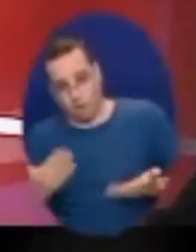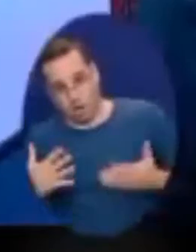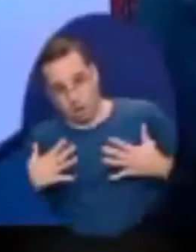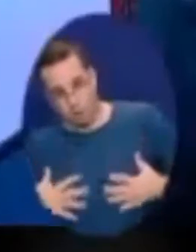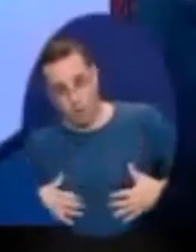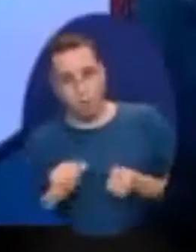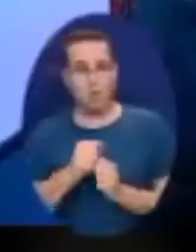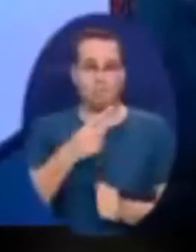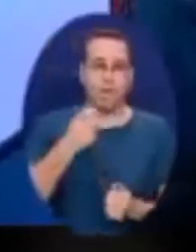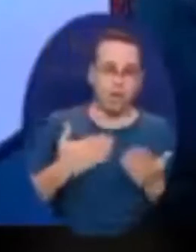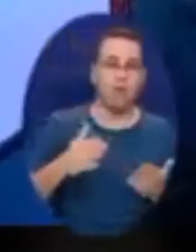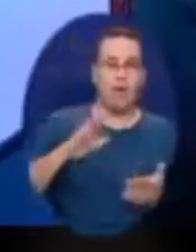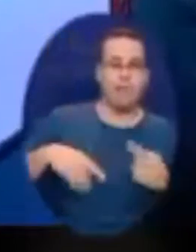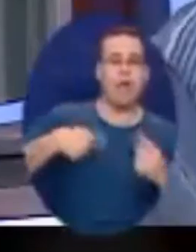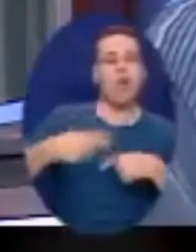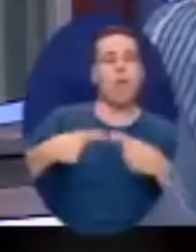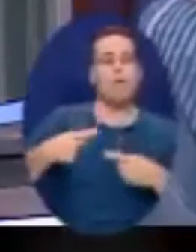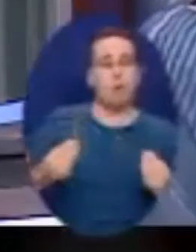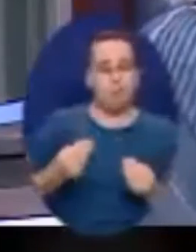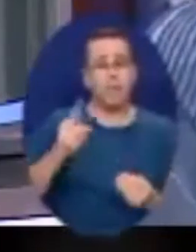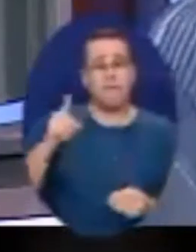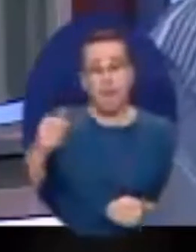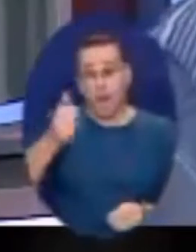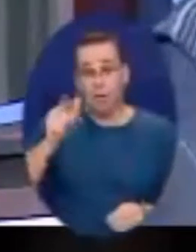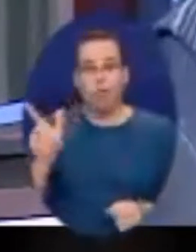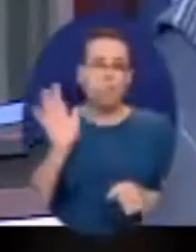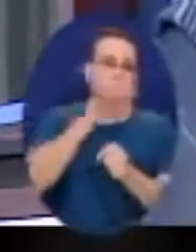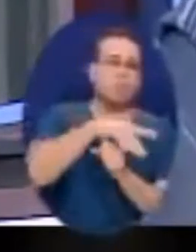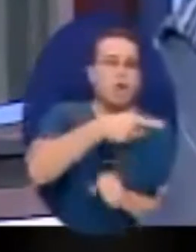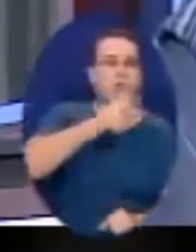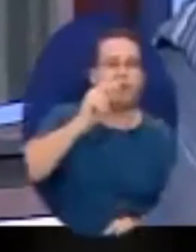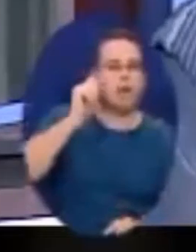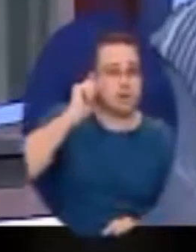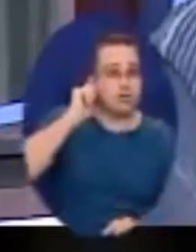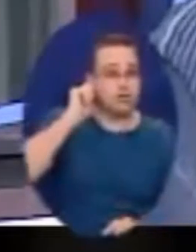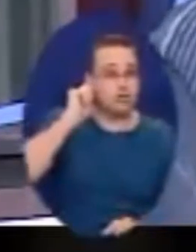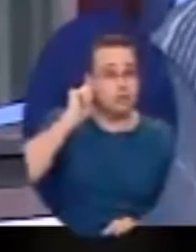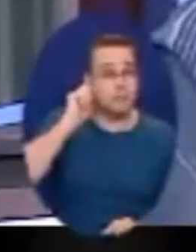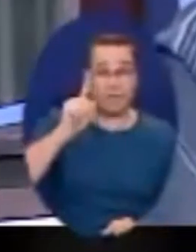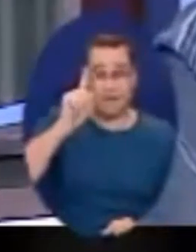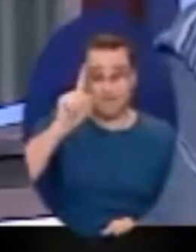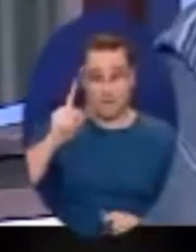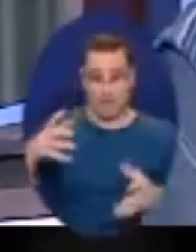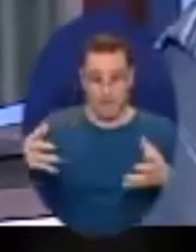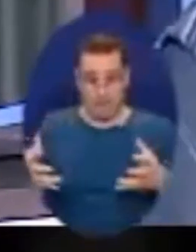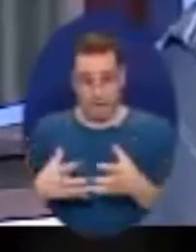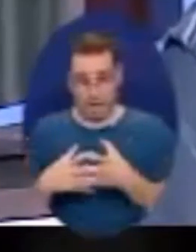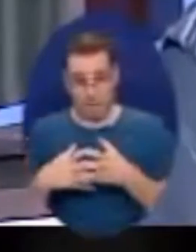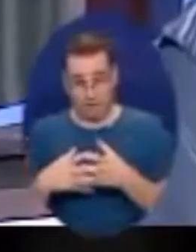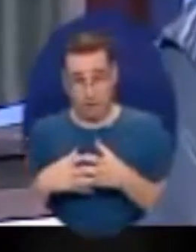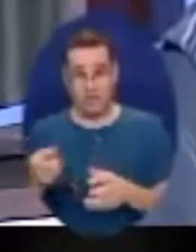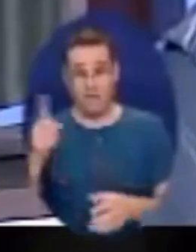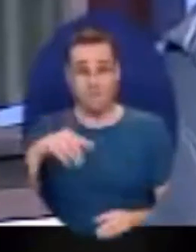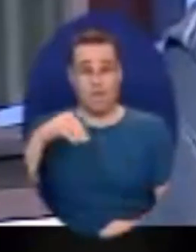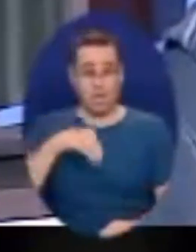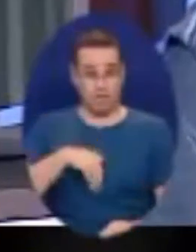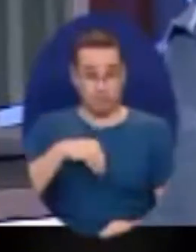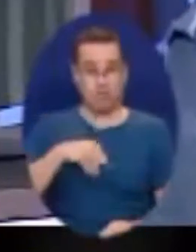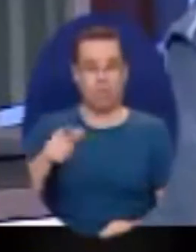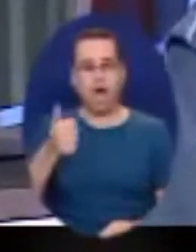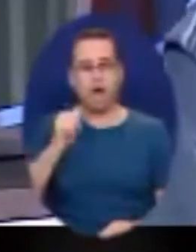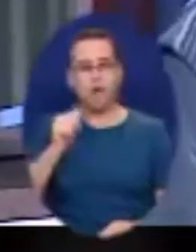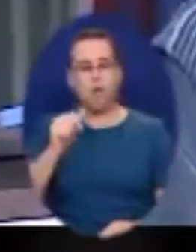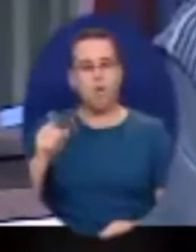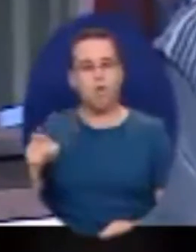גם חילוף חומרים, אבל אלכוהול משפיע יותר על נשים. ברמה חברתית ורגשית, אלכוהול משפיע